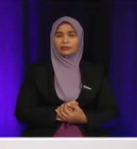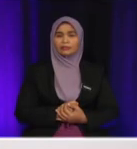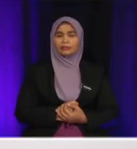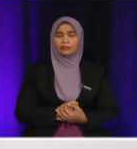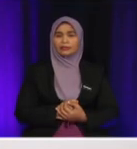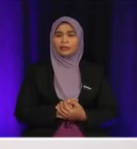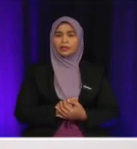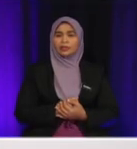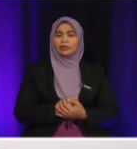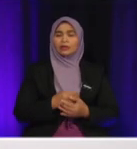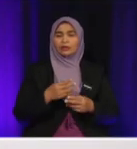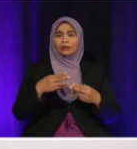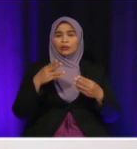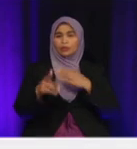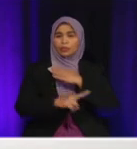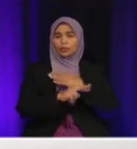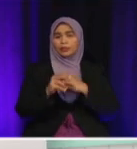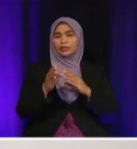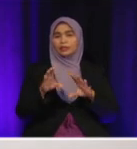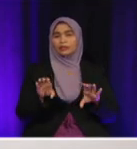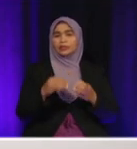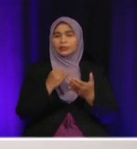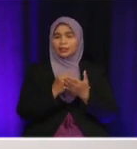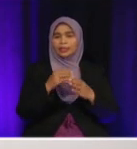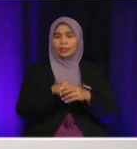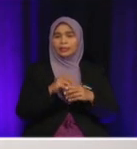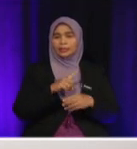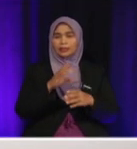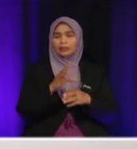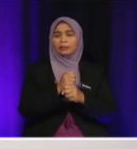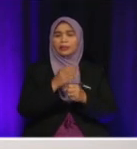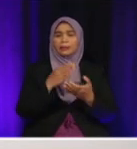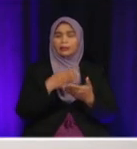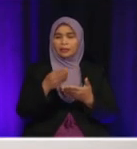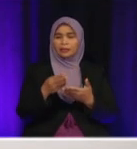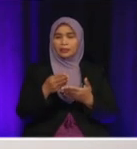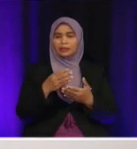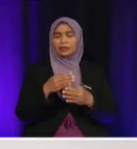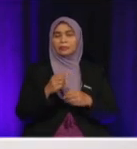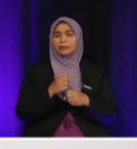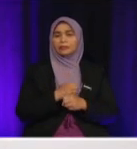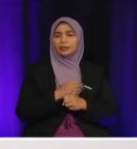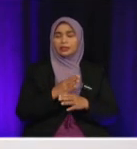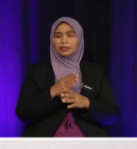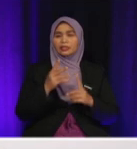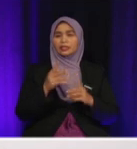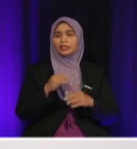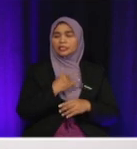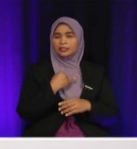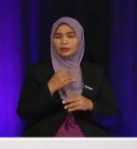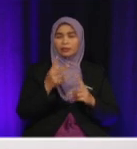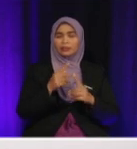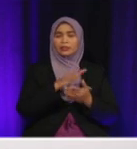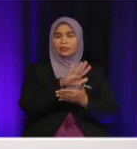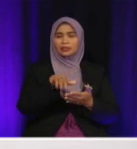Pada pandangan saya, hukuman jenayah dalam Islam dapat memberikan keadilan kepada semua. Contohnya, orang yang salah akan